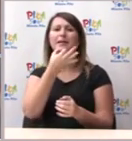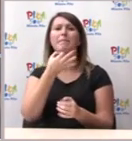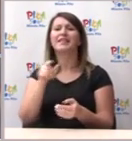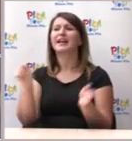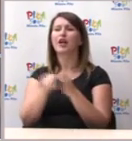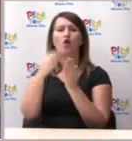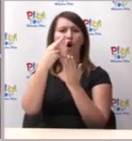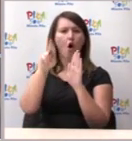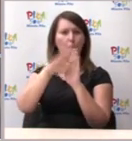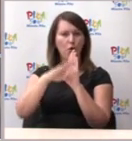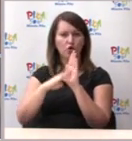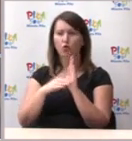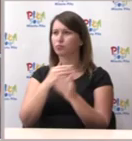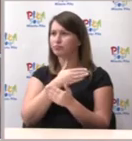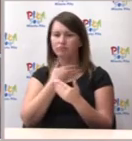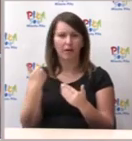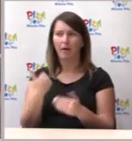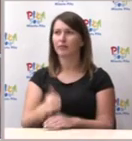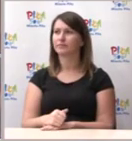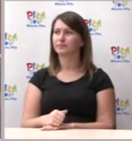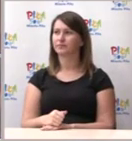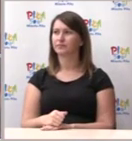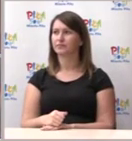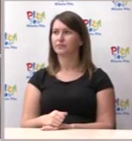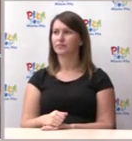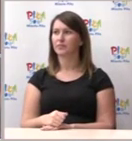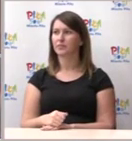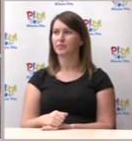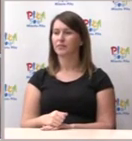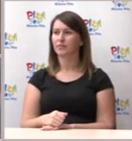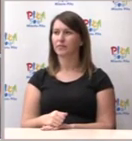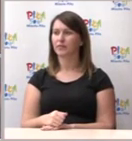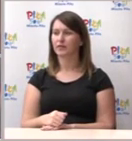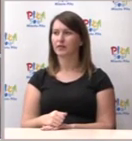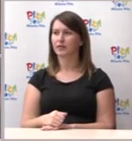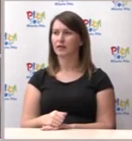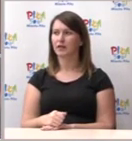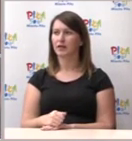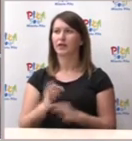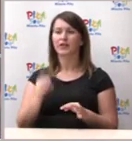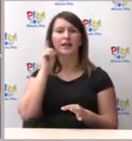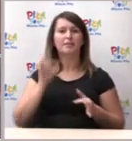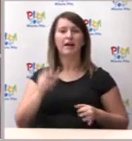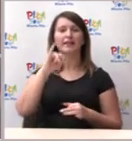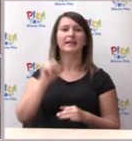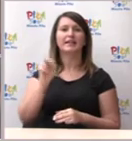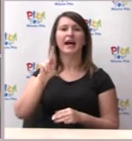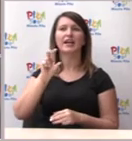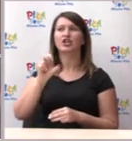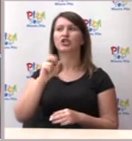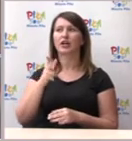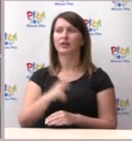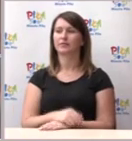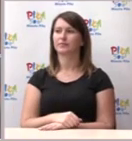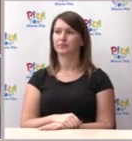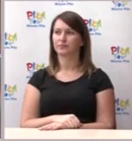Nie widzę. Bardzo proszę w takim razie pana wiceprzewodniczącego Rady Pawła Jarczaka o odczytanie informacji w sprawie protokołu z